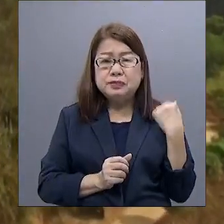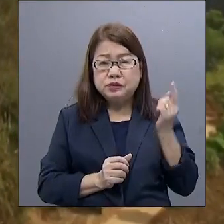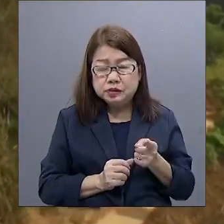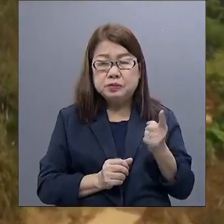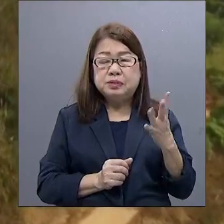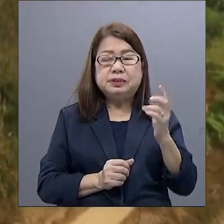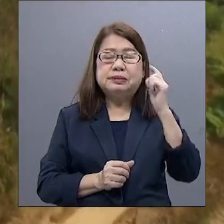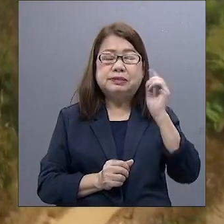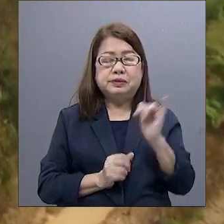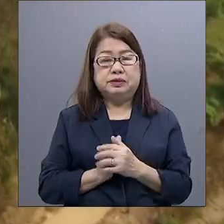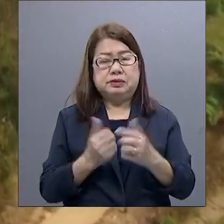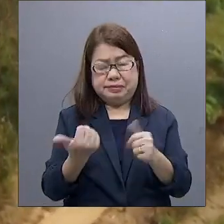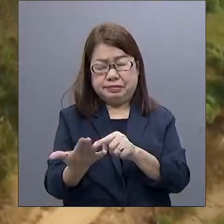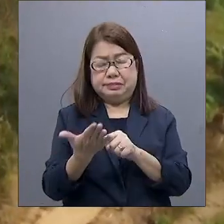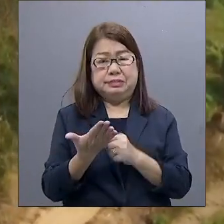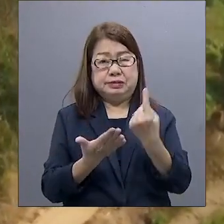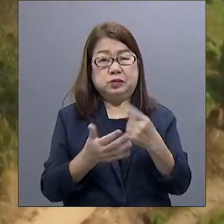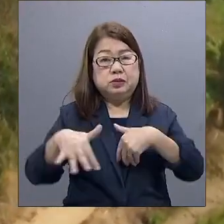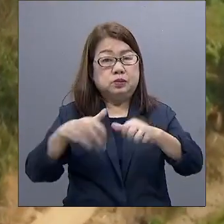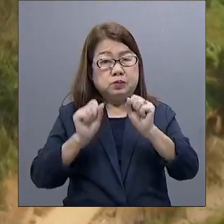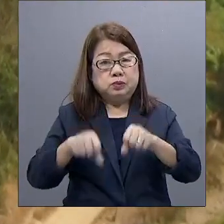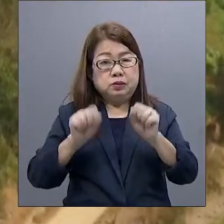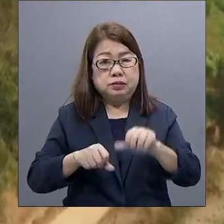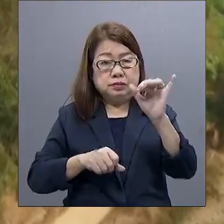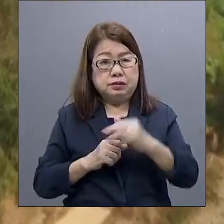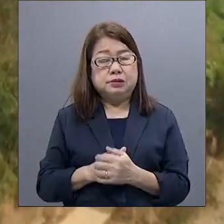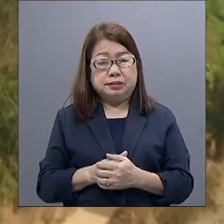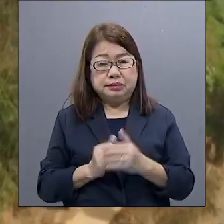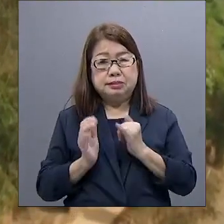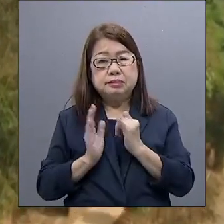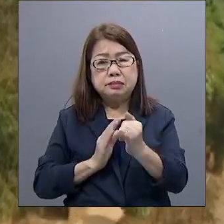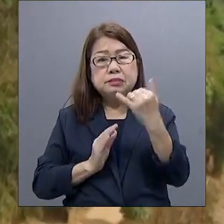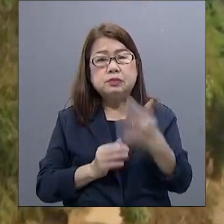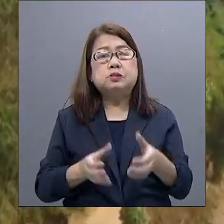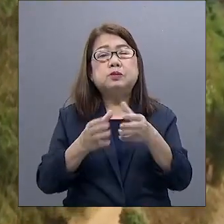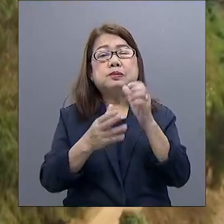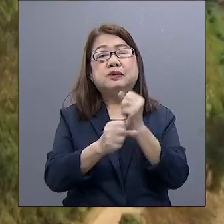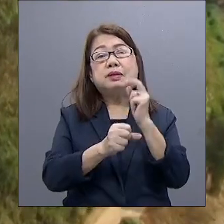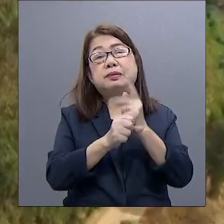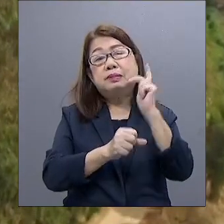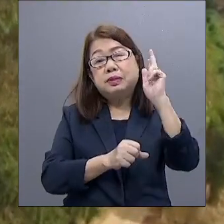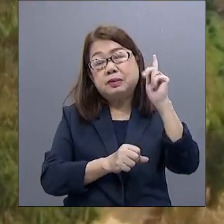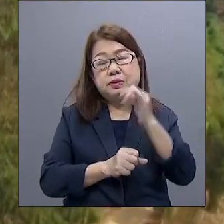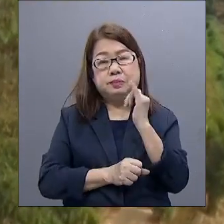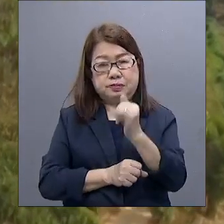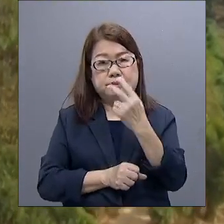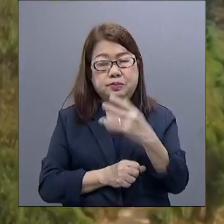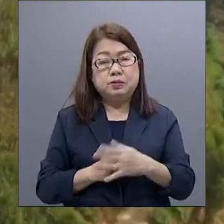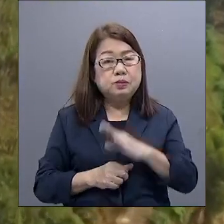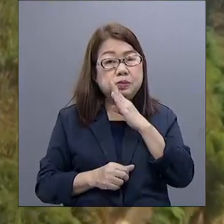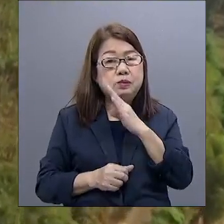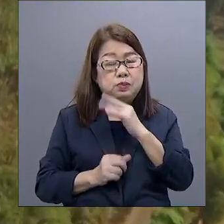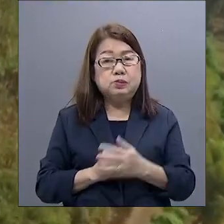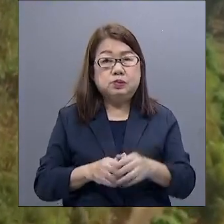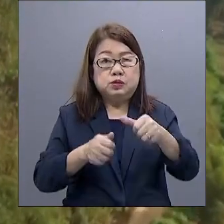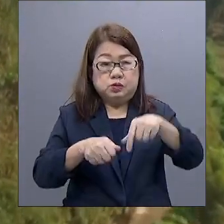แล้วกยไมได้รบการเหนชอบหรออนุญ่าตากชาบ้าน แต่วาจากกลพนที่ของทีมข่าวคือเขาบอกวาถ้าทำเหืแ่ต